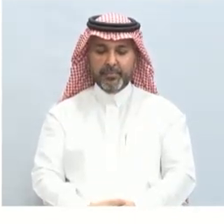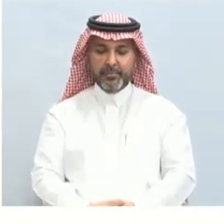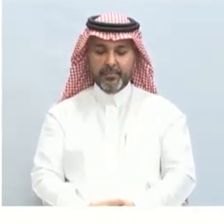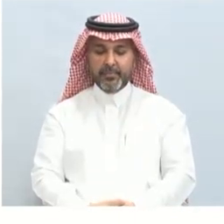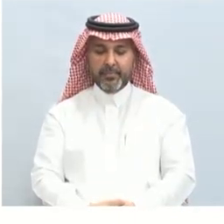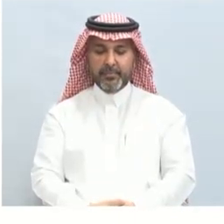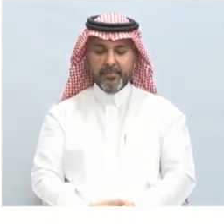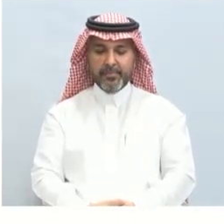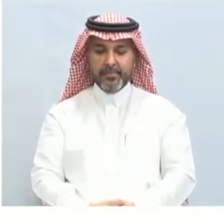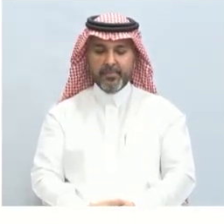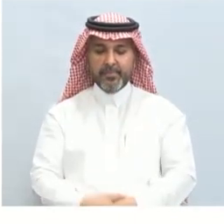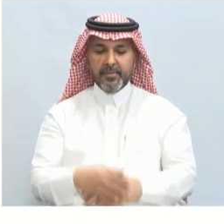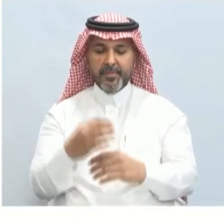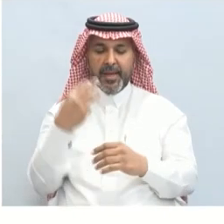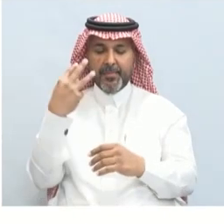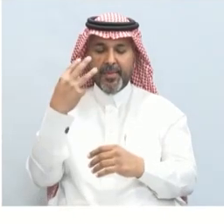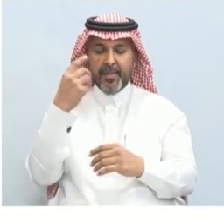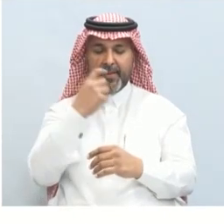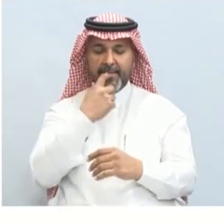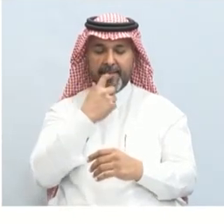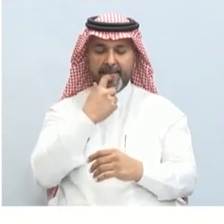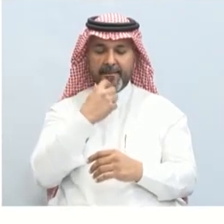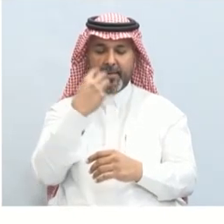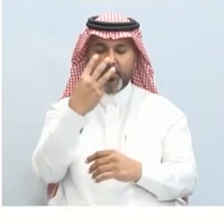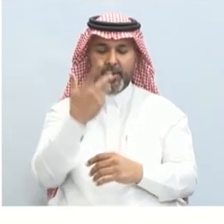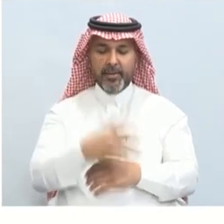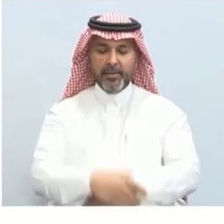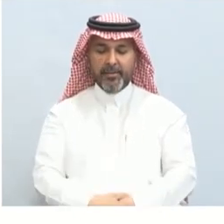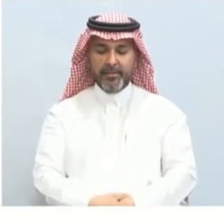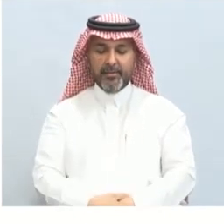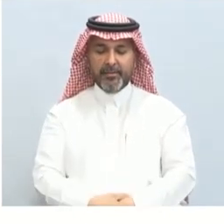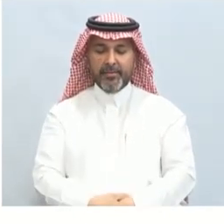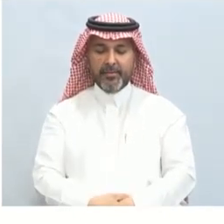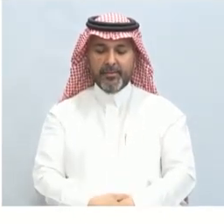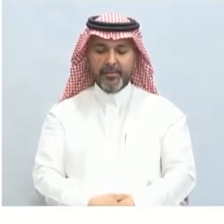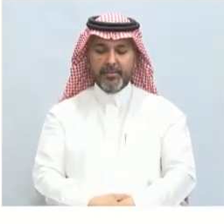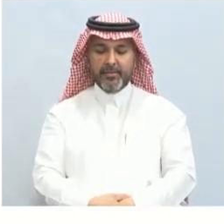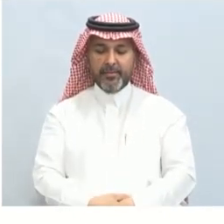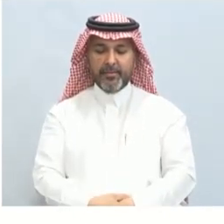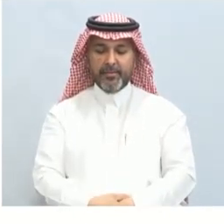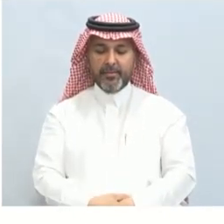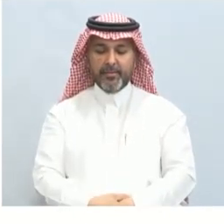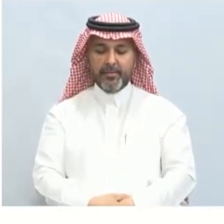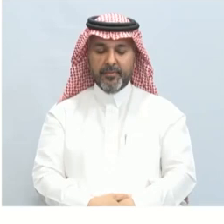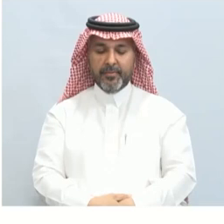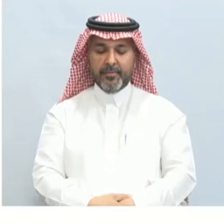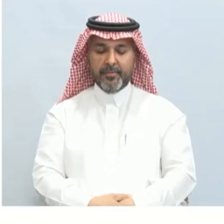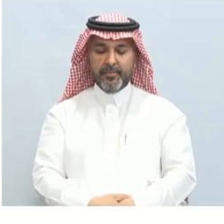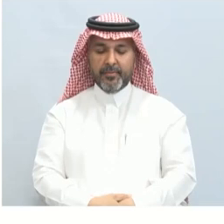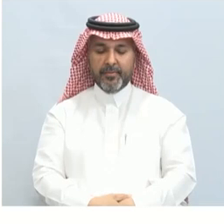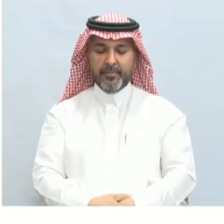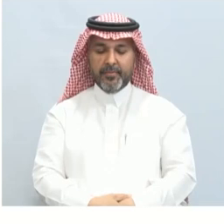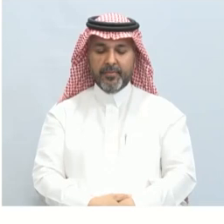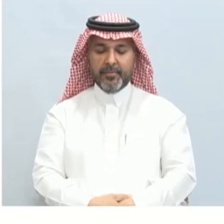الشخص طيب كم بقى لك عنصر بقى لك ثلاثه عناصر تبغى ترتبهم صح ولا لا فانت الثلاثه هذول ممكن ترتبهم باي